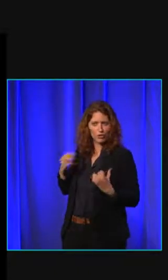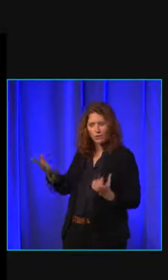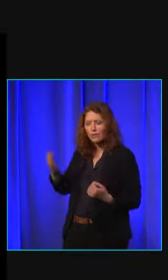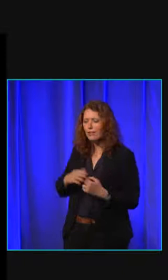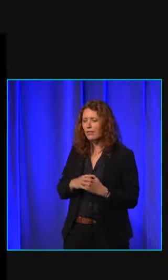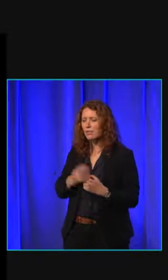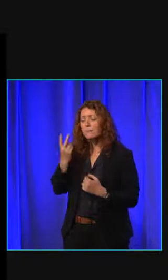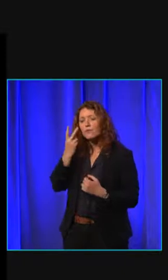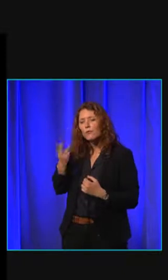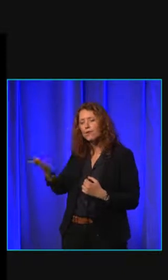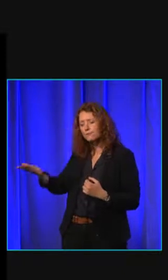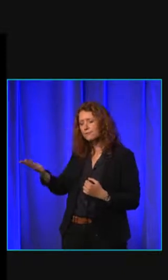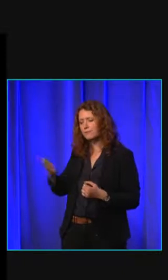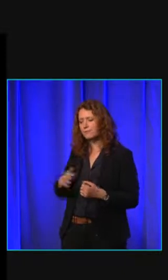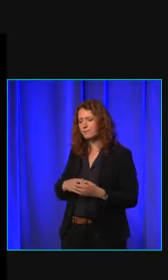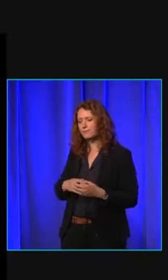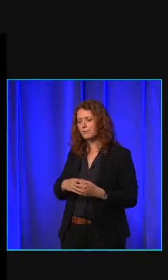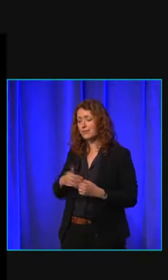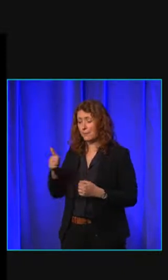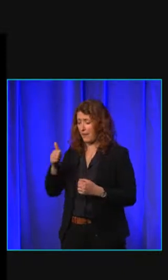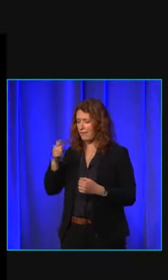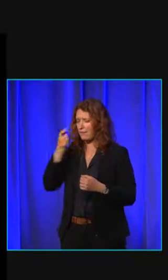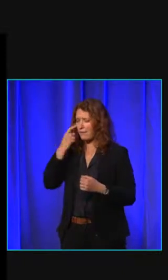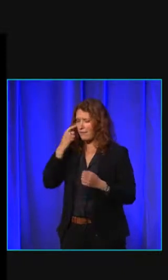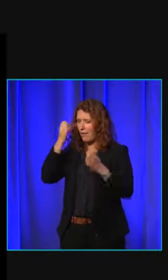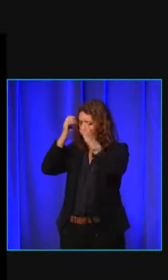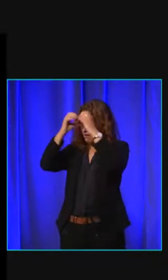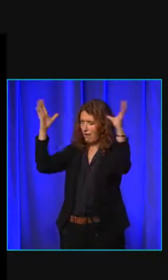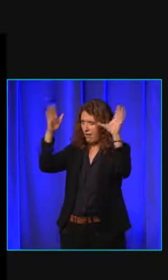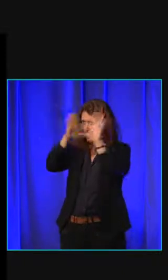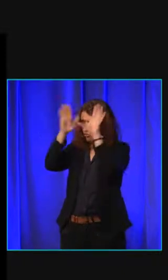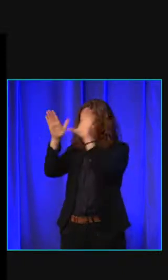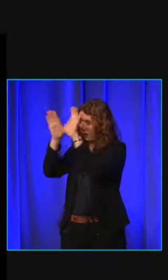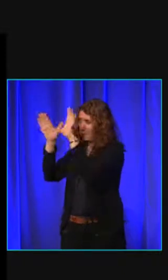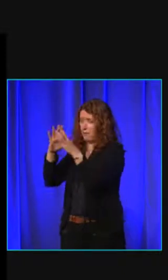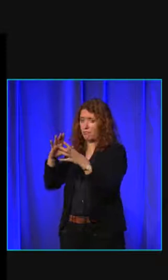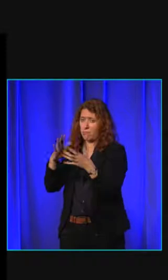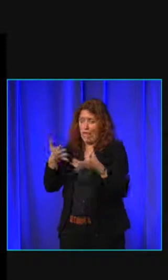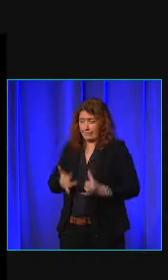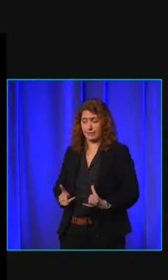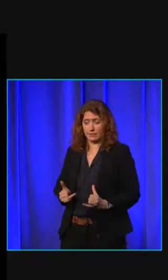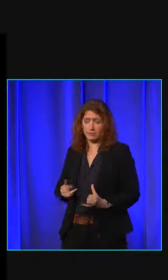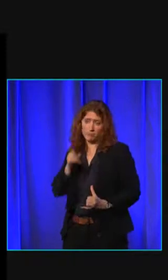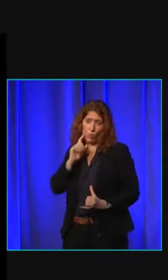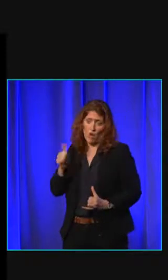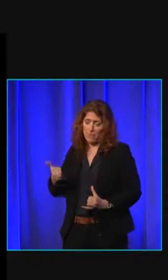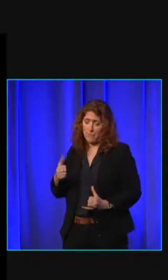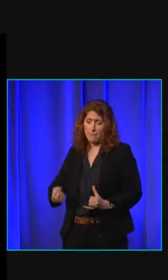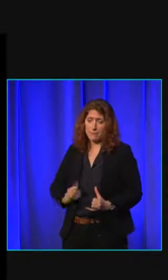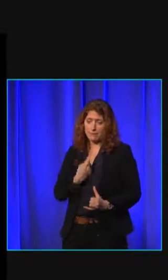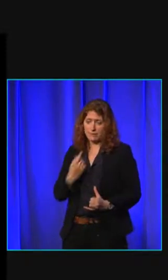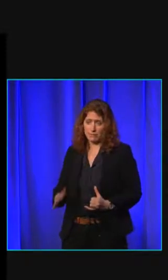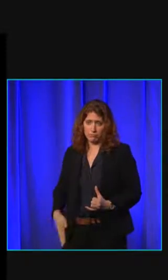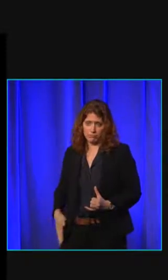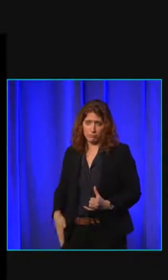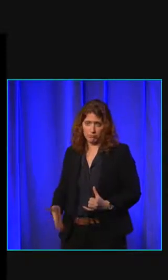voyez, elle va faire de l'imagerie en position assise. Pourquoi? Parce qu'elle est blessée au niveau du membre